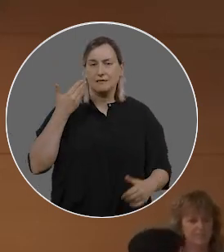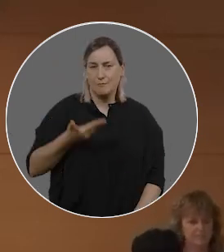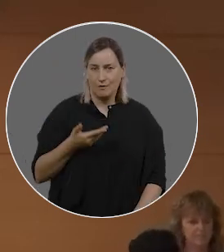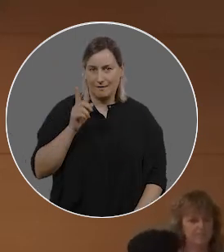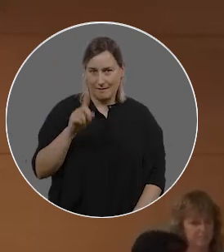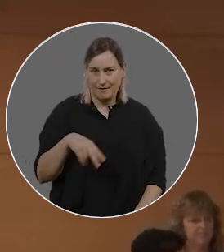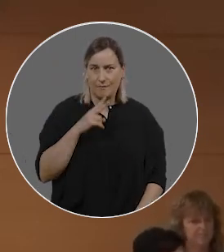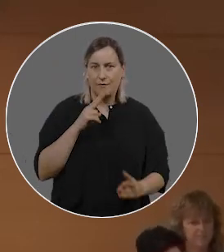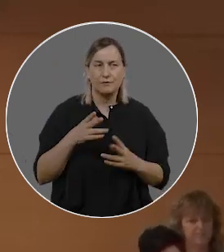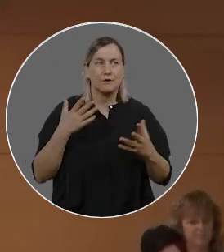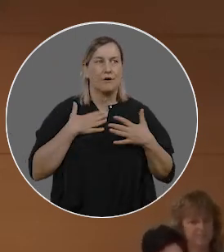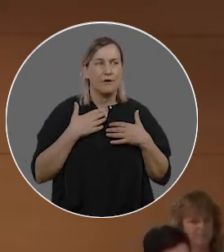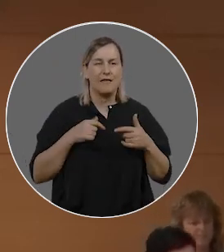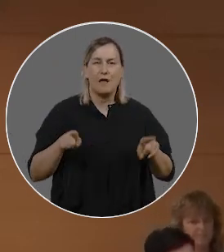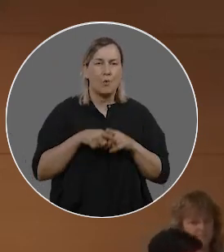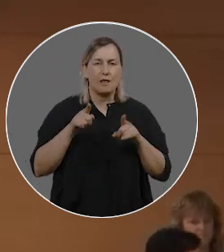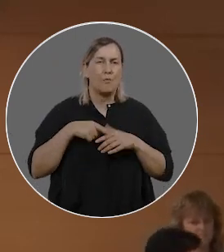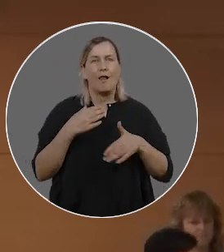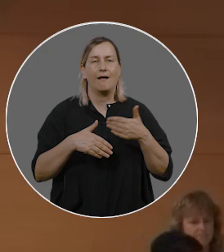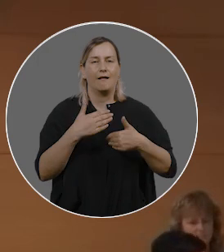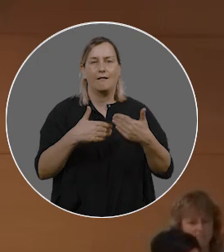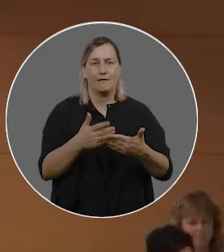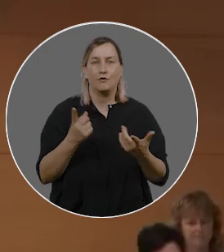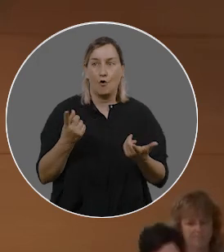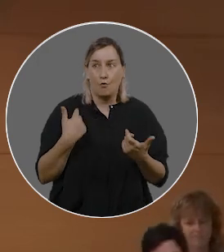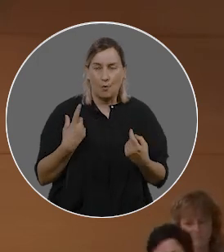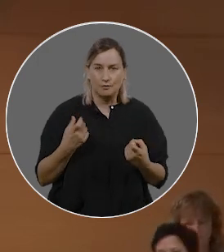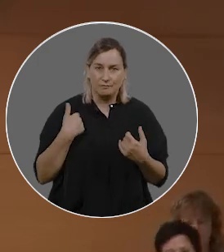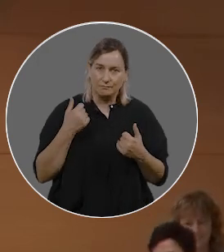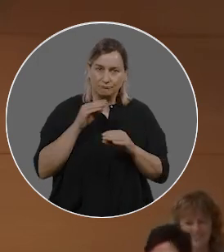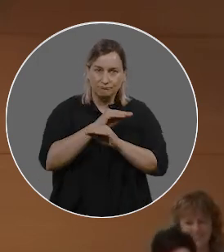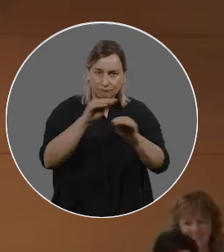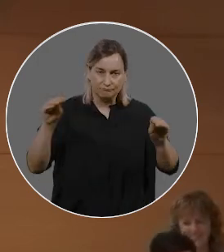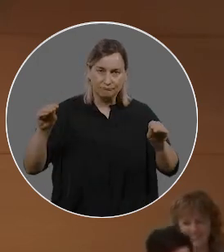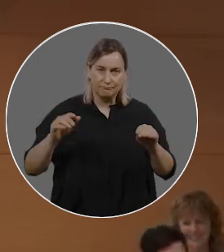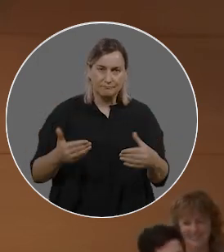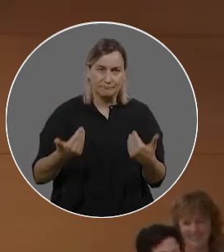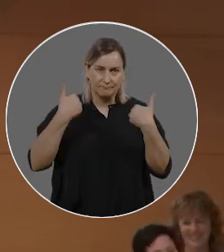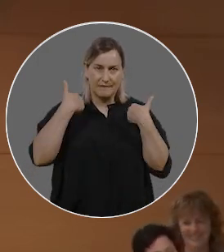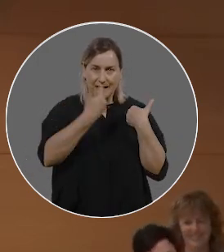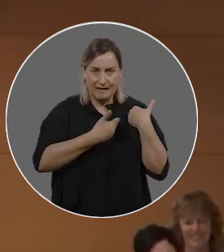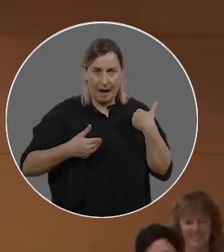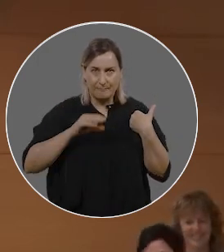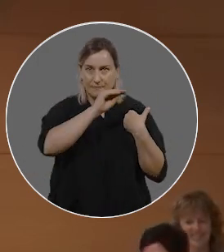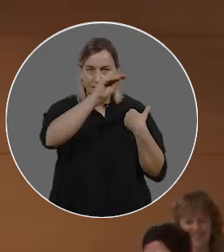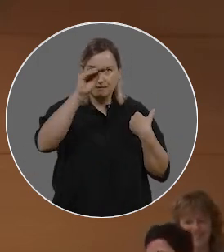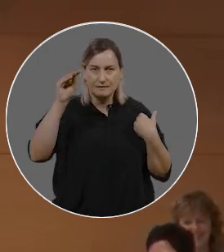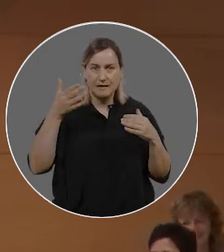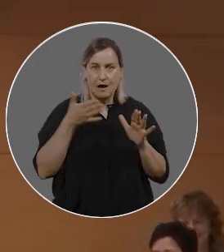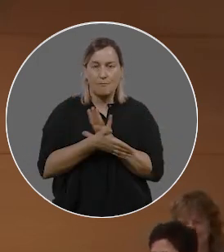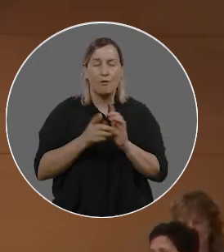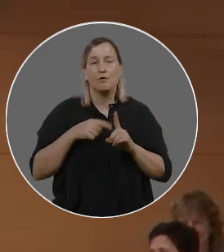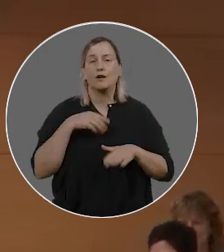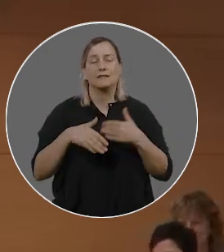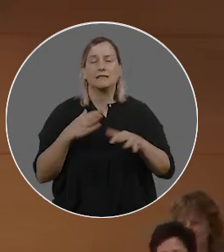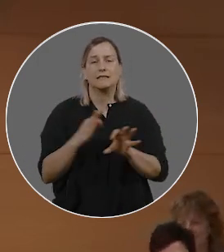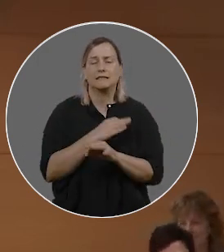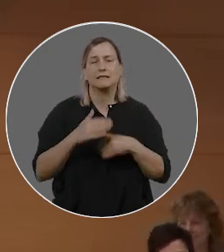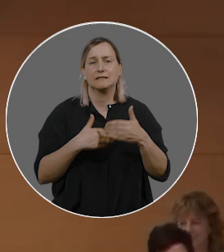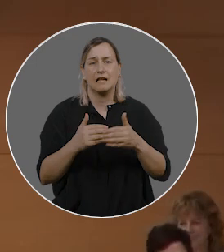És important, no? Quan dius, da igual, tira milles, no? Doncs no podem tirar milles, perquè el tirar milles té